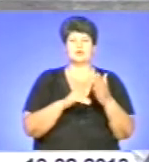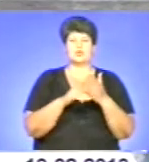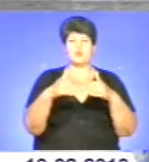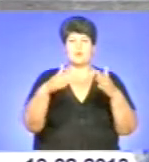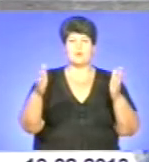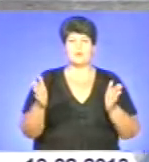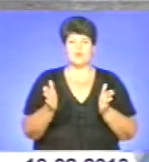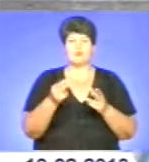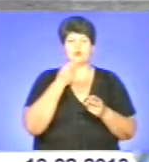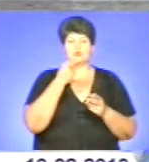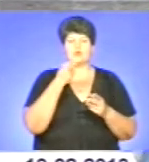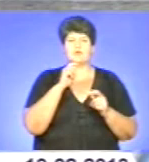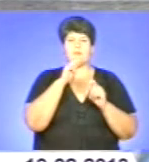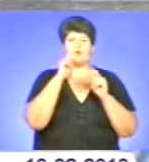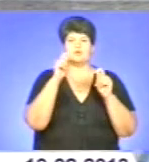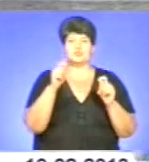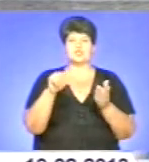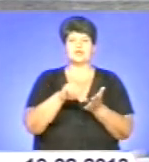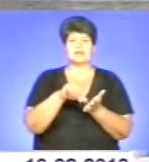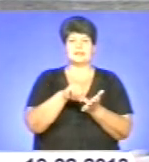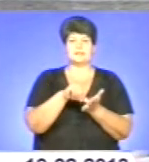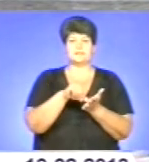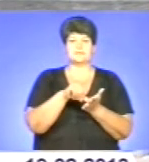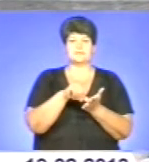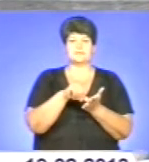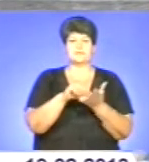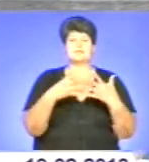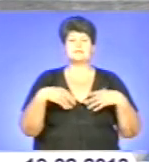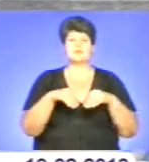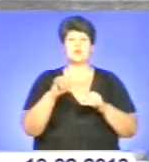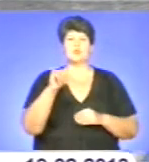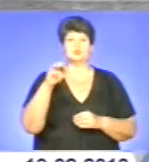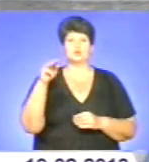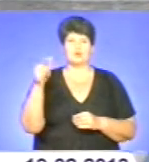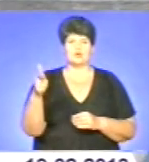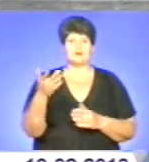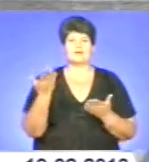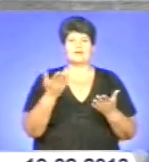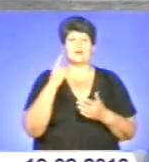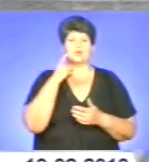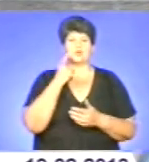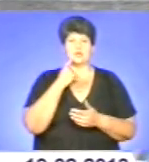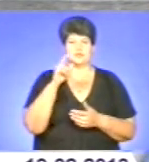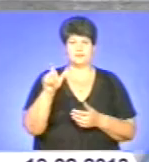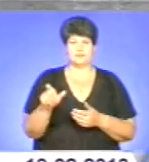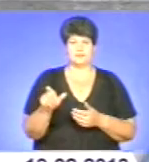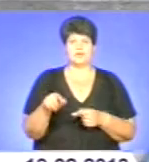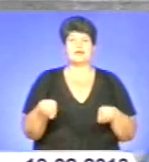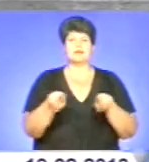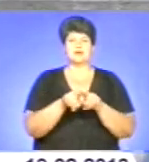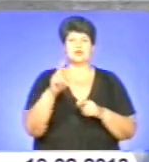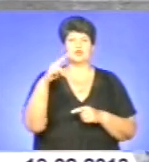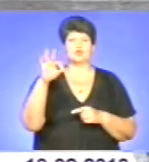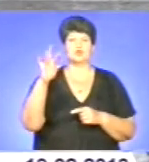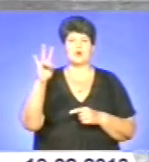допоможні продуктові подарунки члени е спілки утох там де є глухі члени спілки Донна -